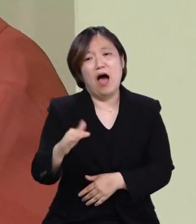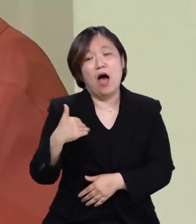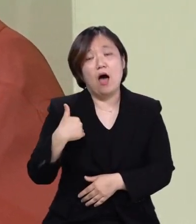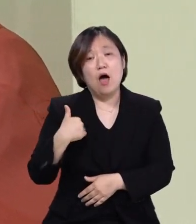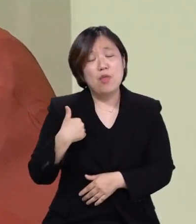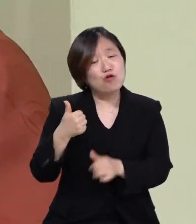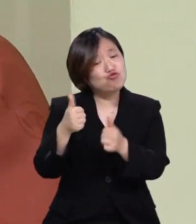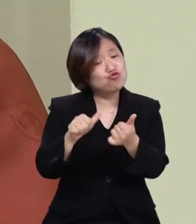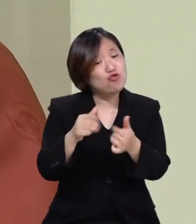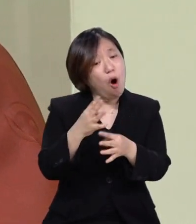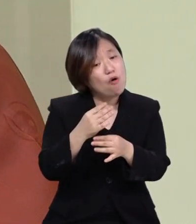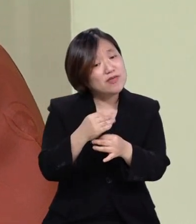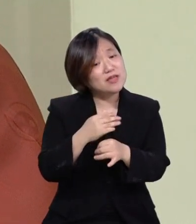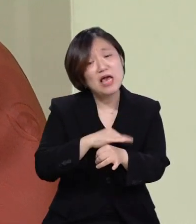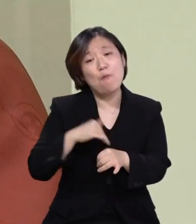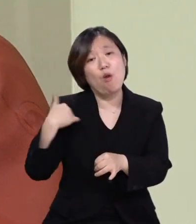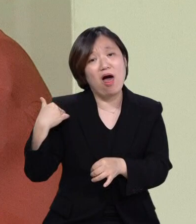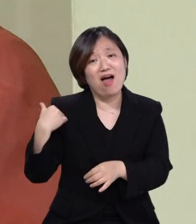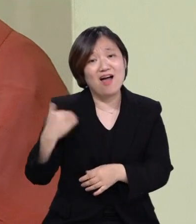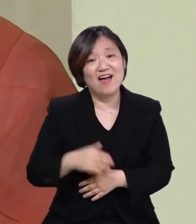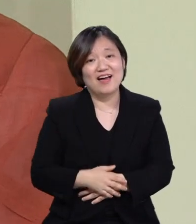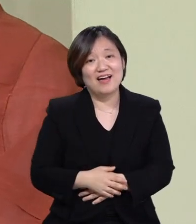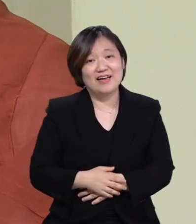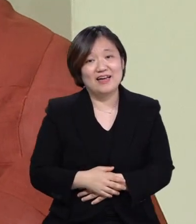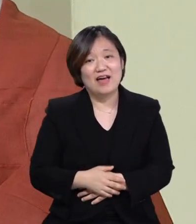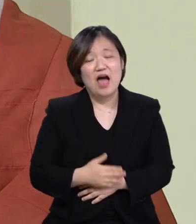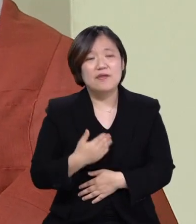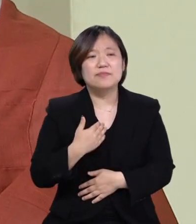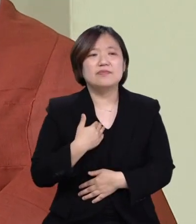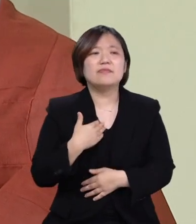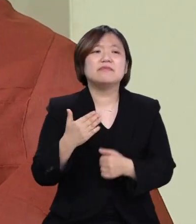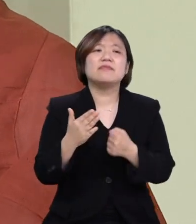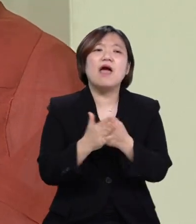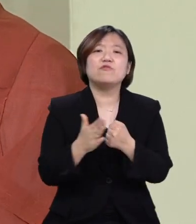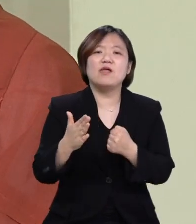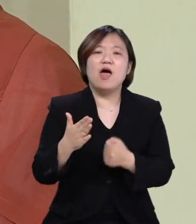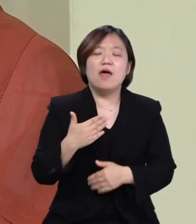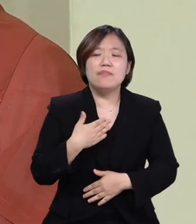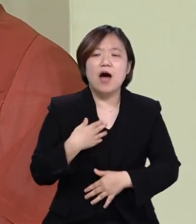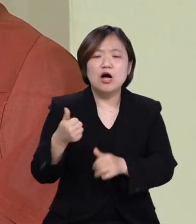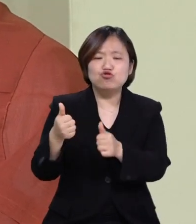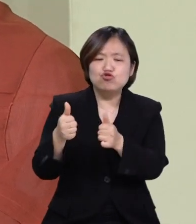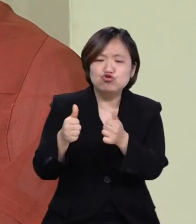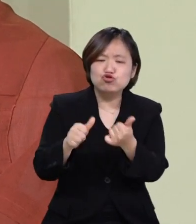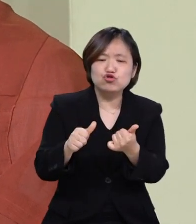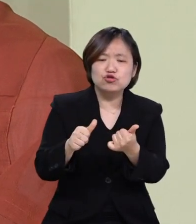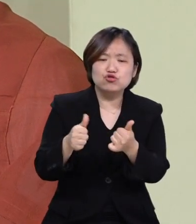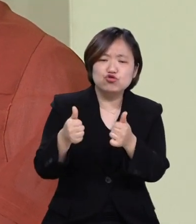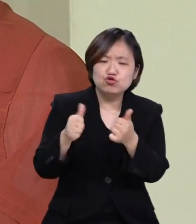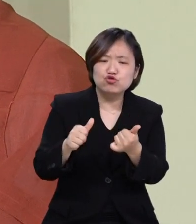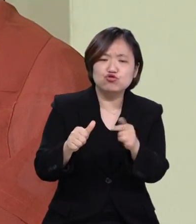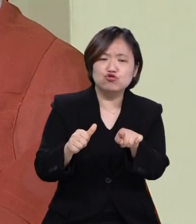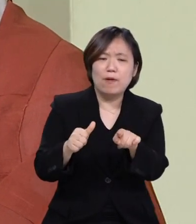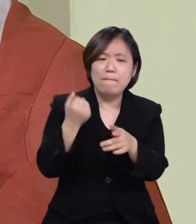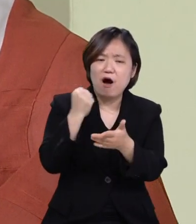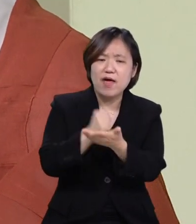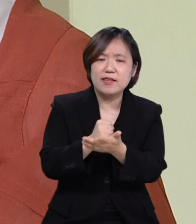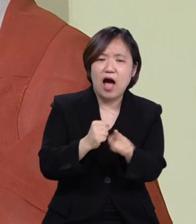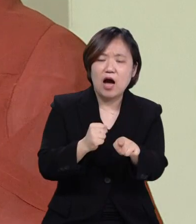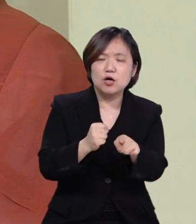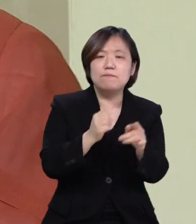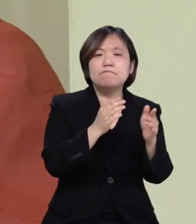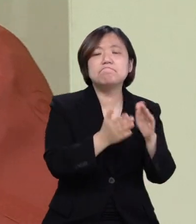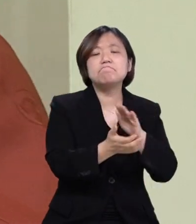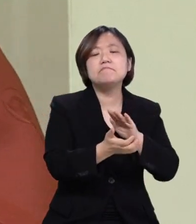정말 죽음이 언제 올 줄을 모른다 항상 우리가 죽음을 죽음을 대비할 줄 알아야 된다라는 말씀을 할